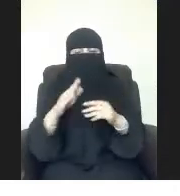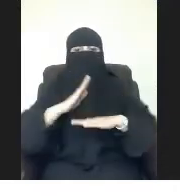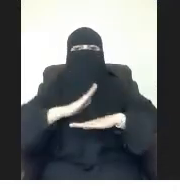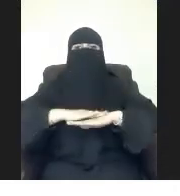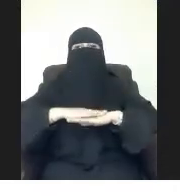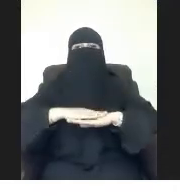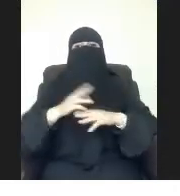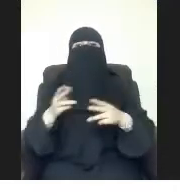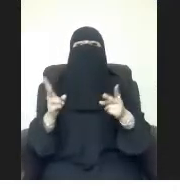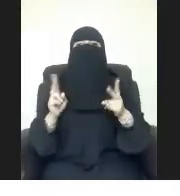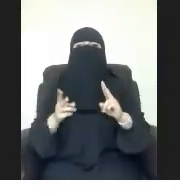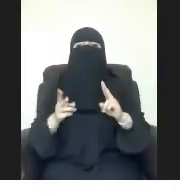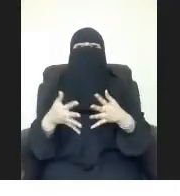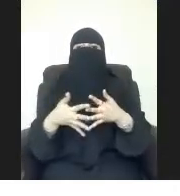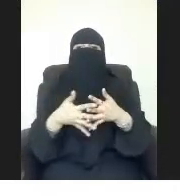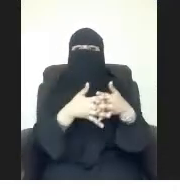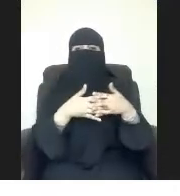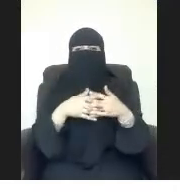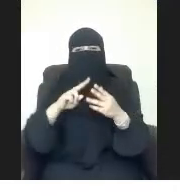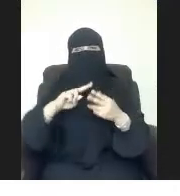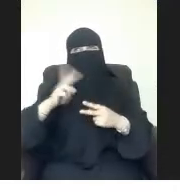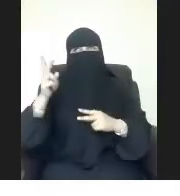لكن هذه أشهرها.